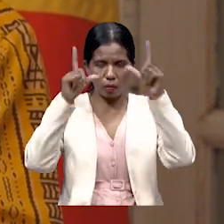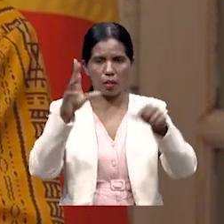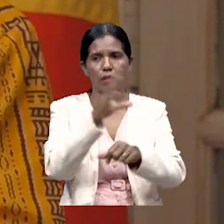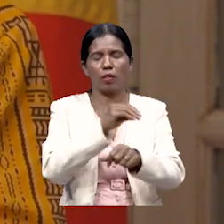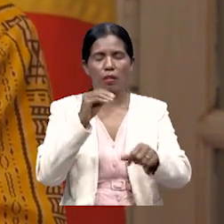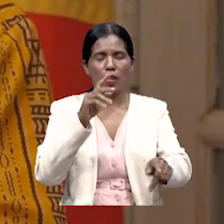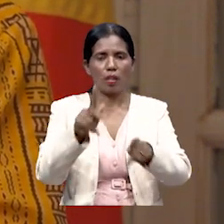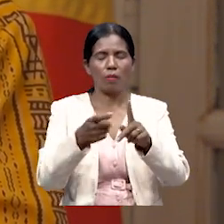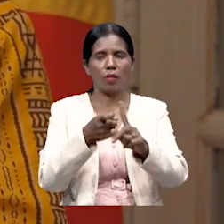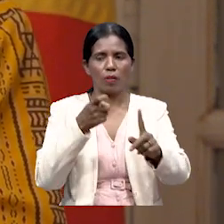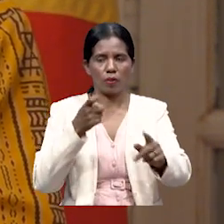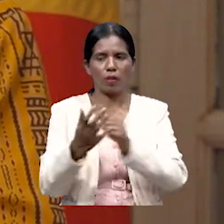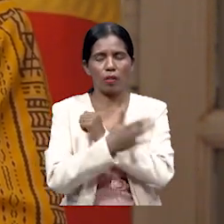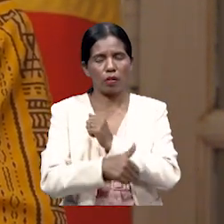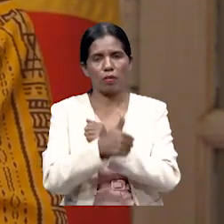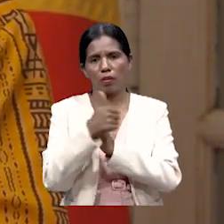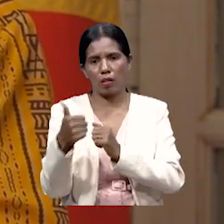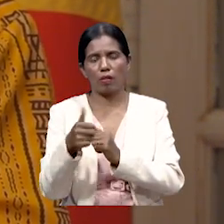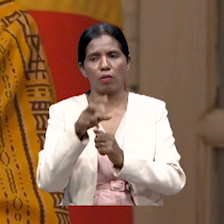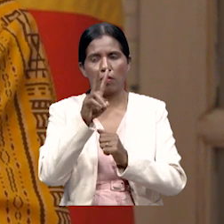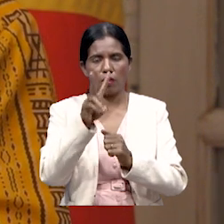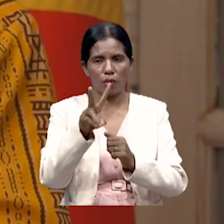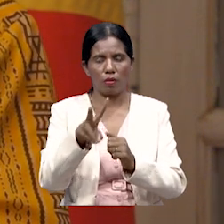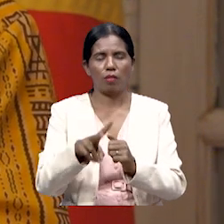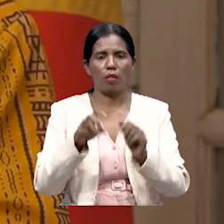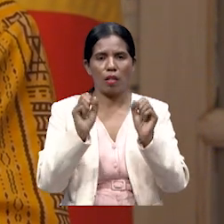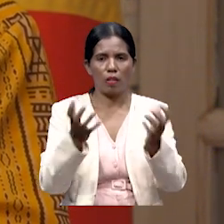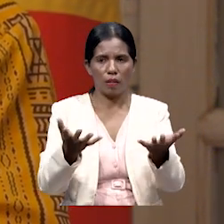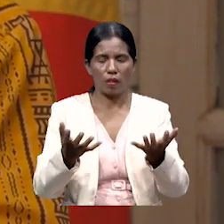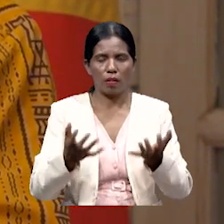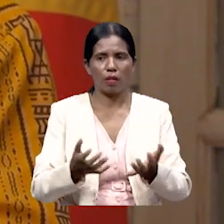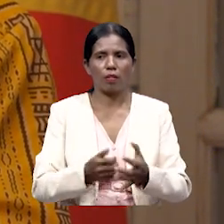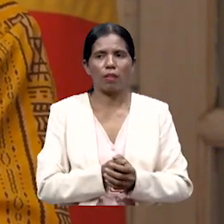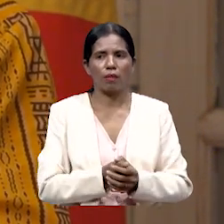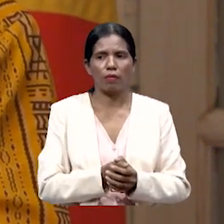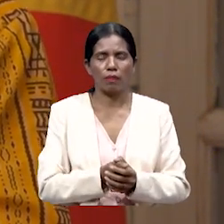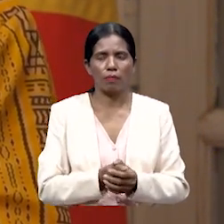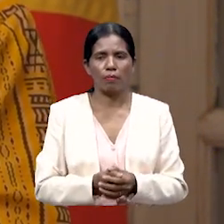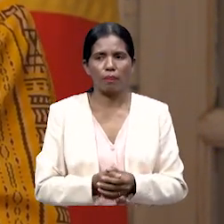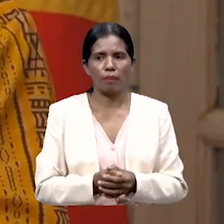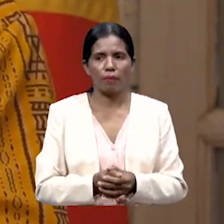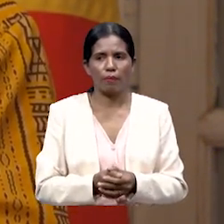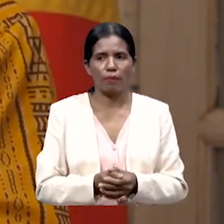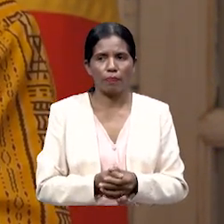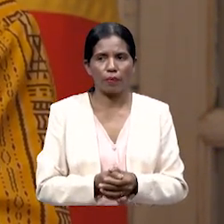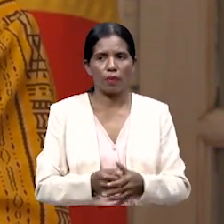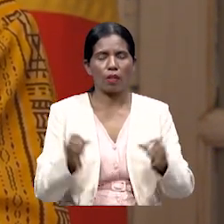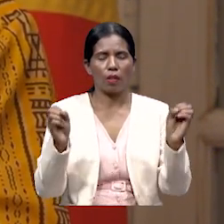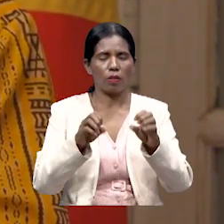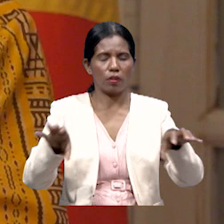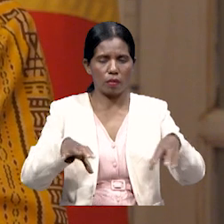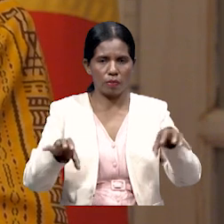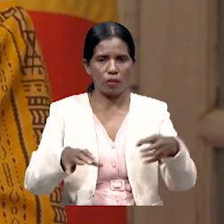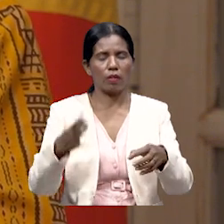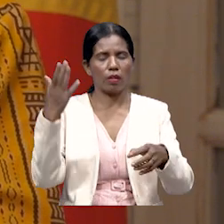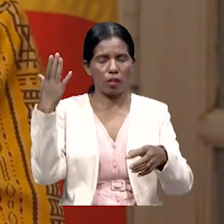non nasional main dua senior tesa no dokter anamoni katakan lalu sebisa presiden sekarang